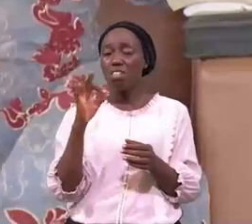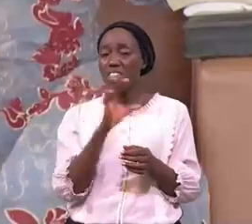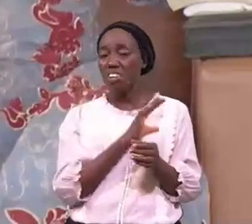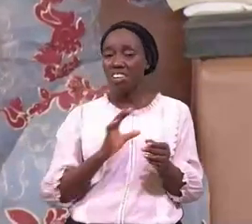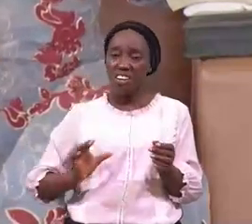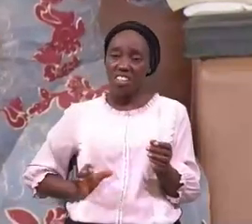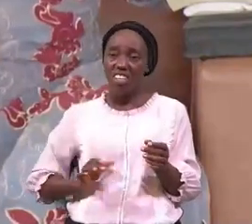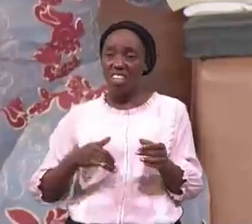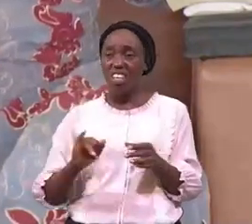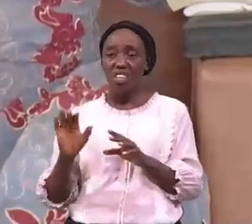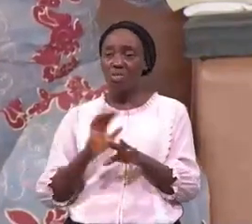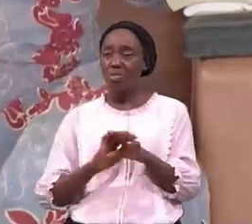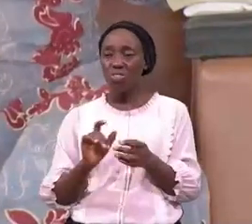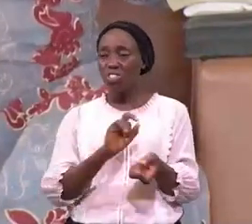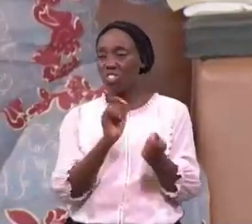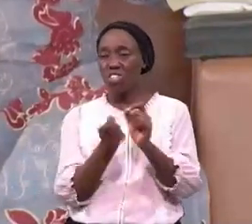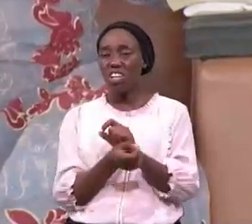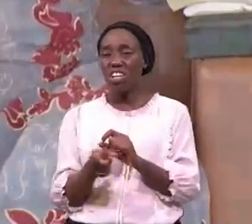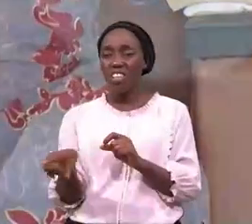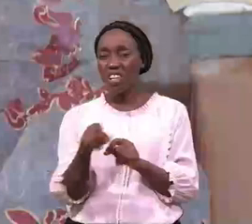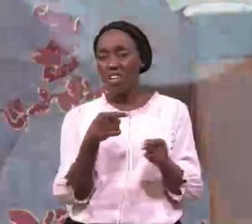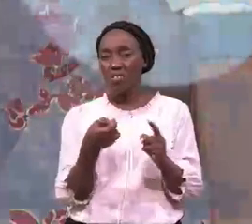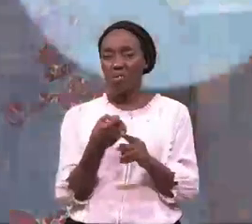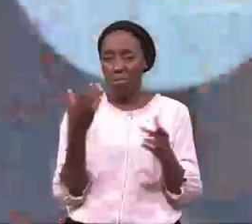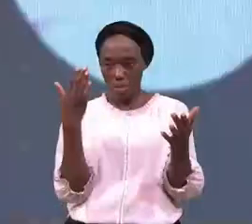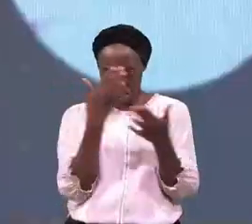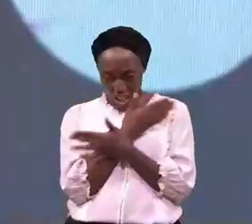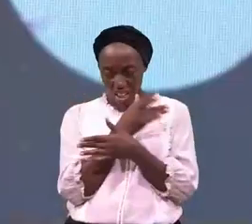et il ne les fait pas passer des ténèbres à la lumière.